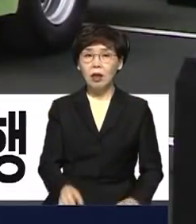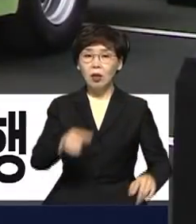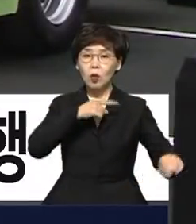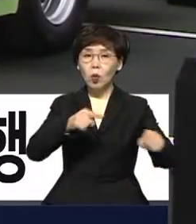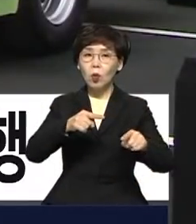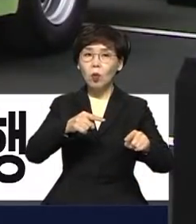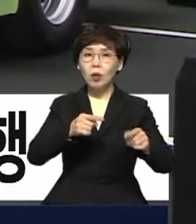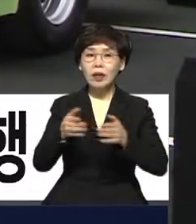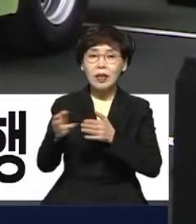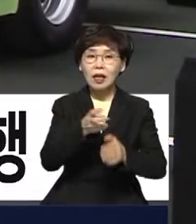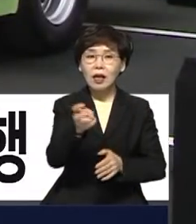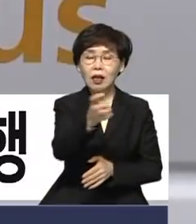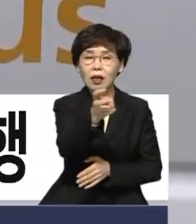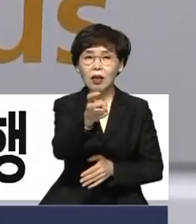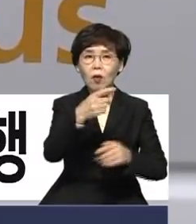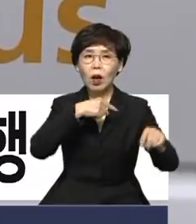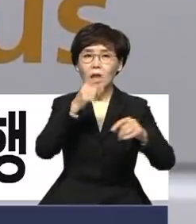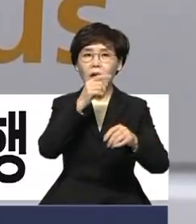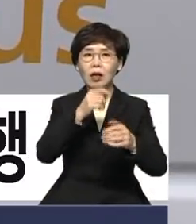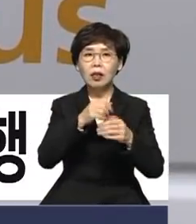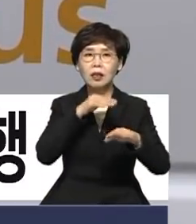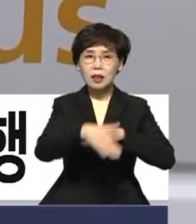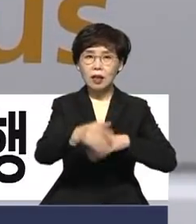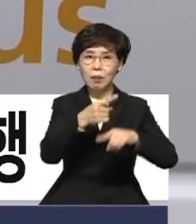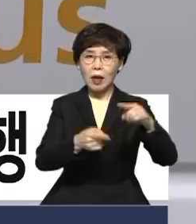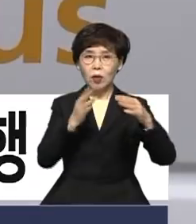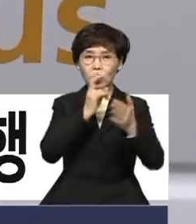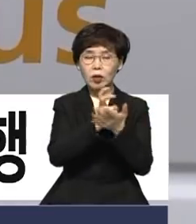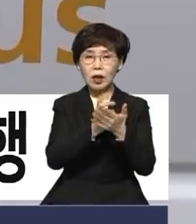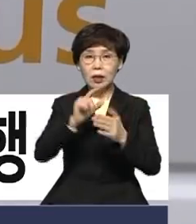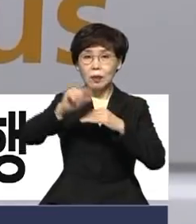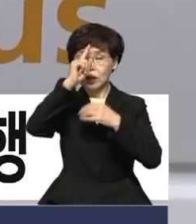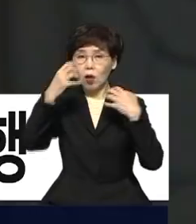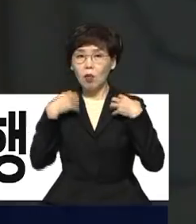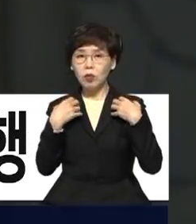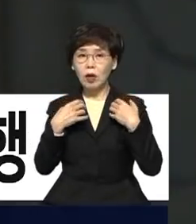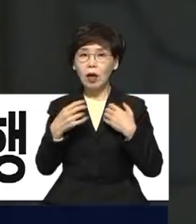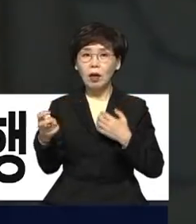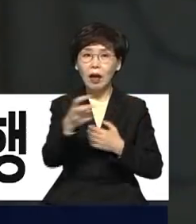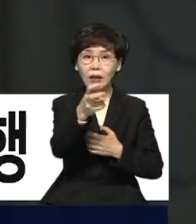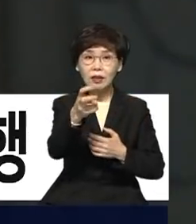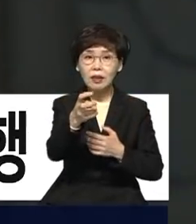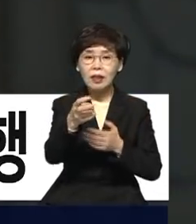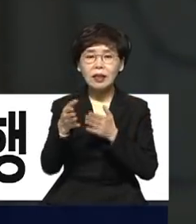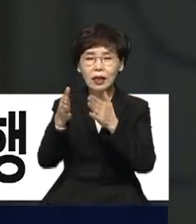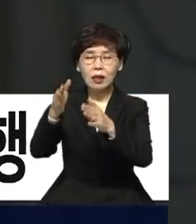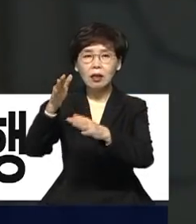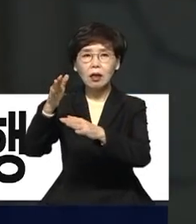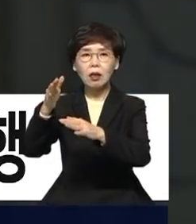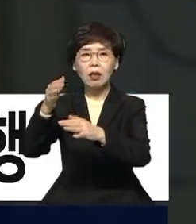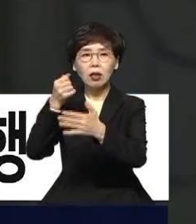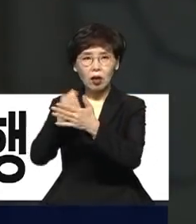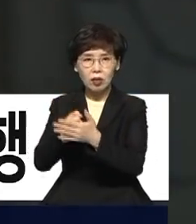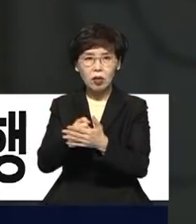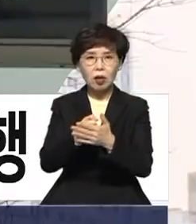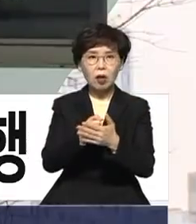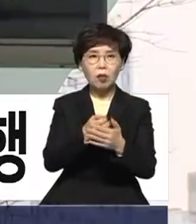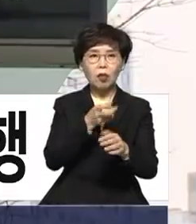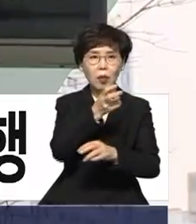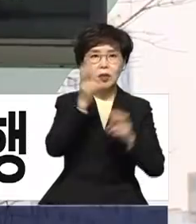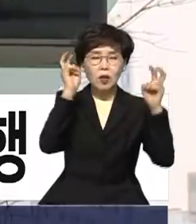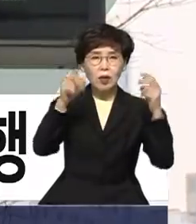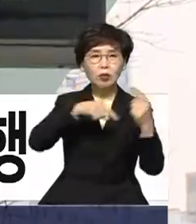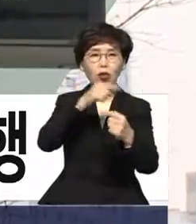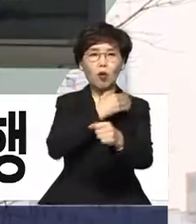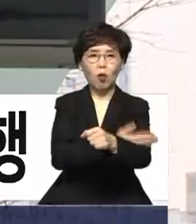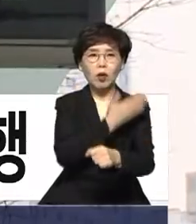노선관리형 준공영제는 지자체가 버스 노선을 소유하고 운송사업자를 선정해 운행권을 주는 형태입니다. 이에